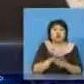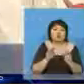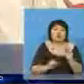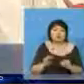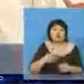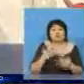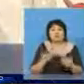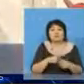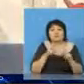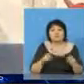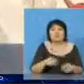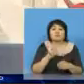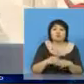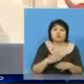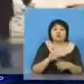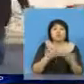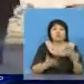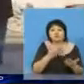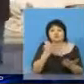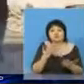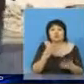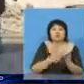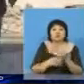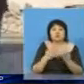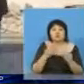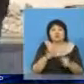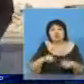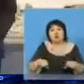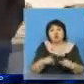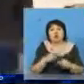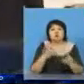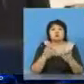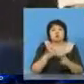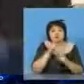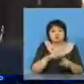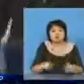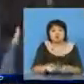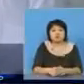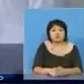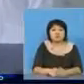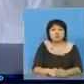толықтырулар енгізілді. Несие өтелмесе, 90 күннен соң комиссия есептелмейді.